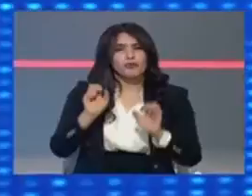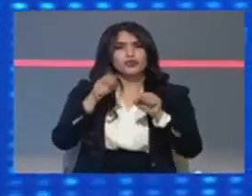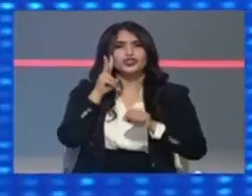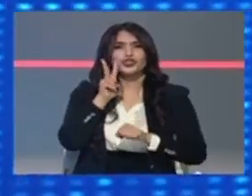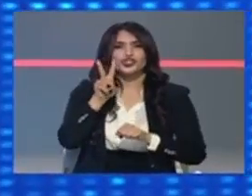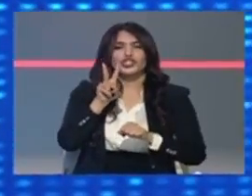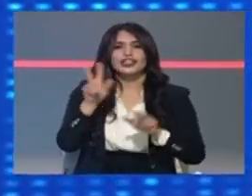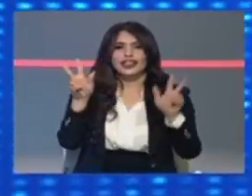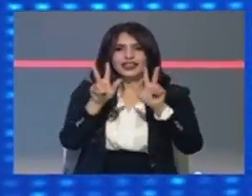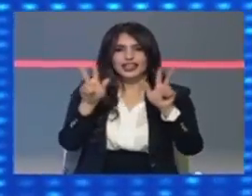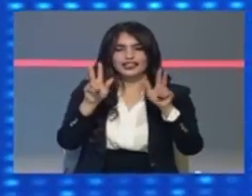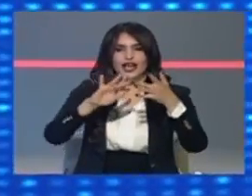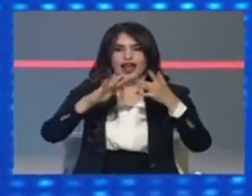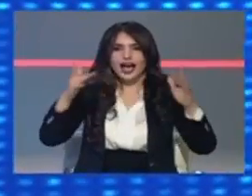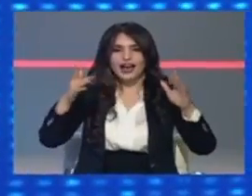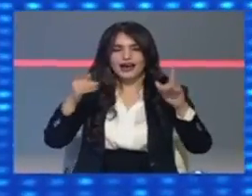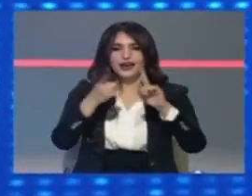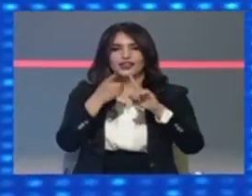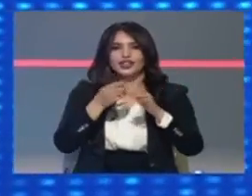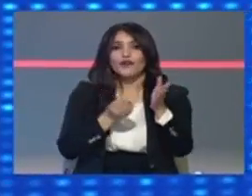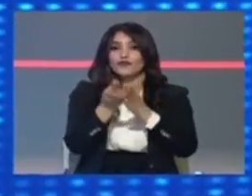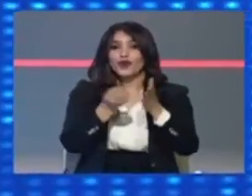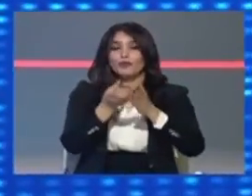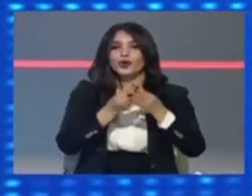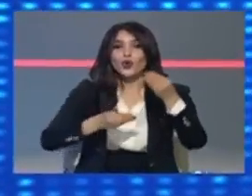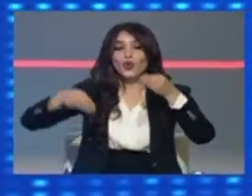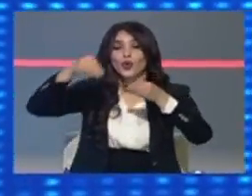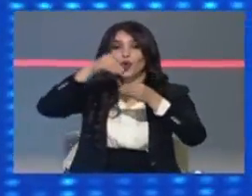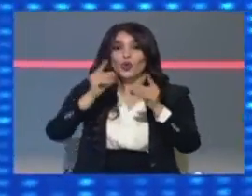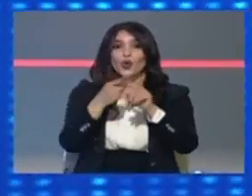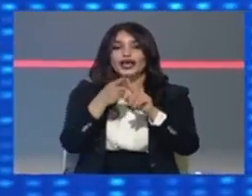وبإمكانكم مشاهدينا متابعة هذه النشرة والمزيد